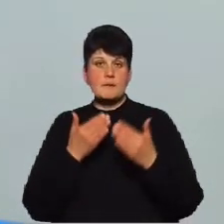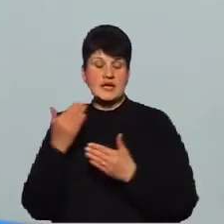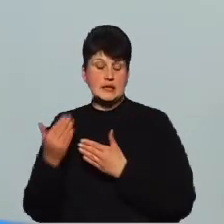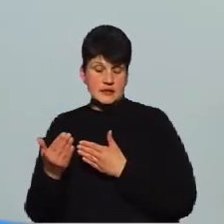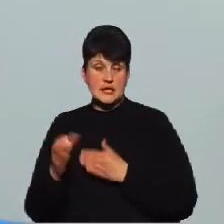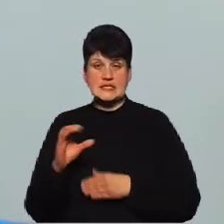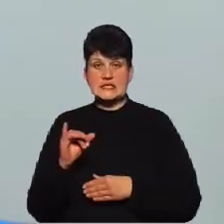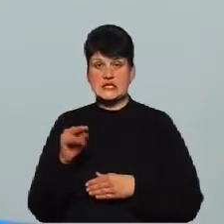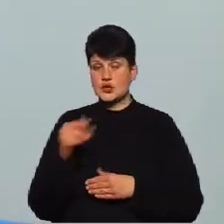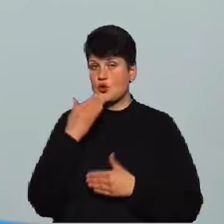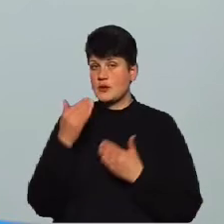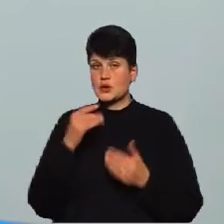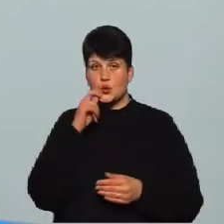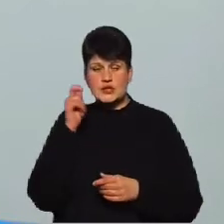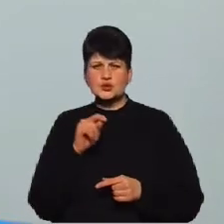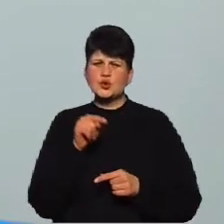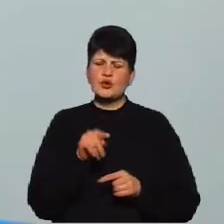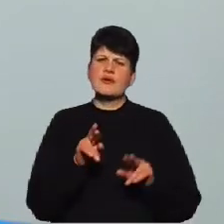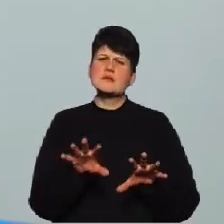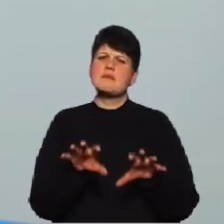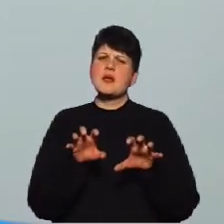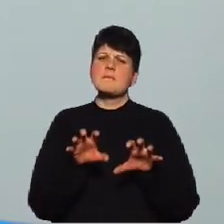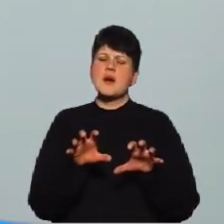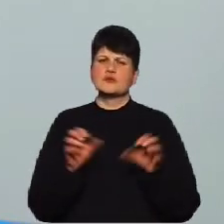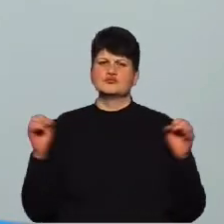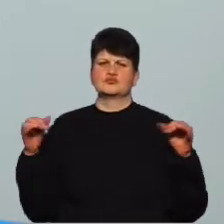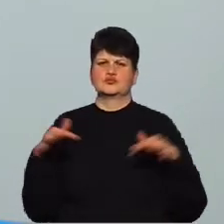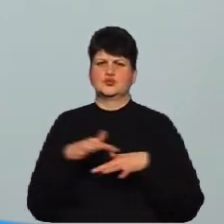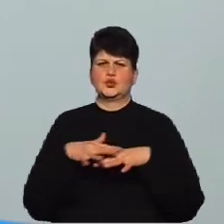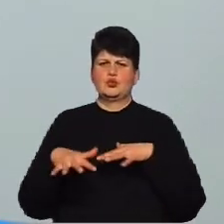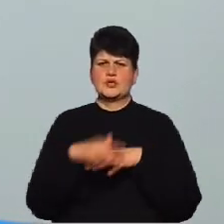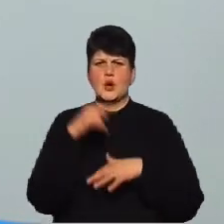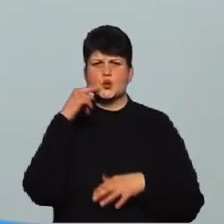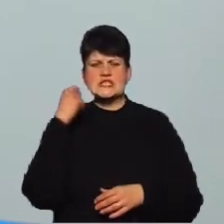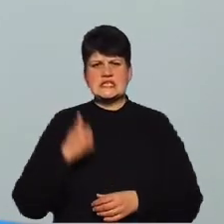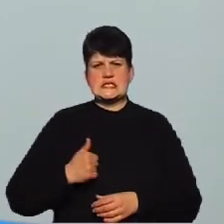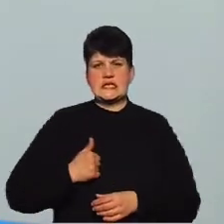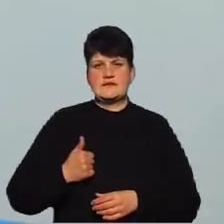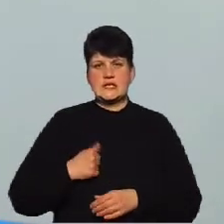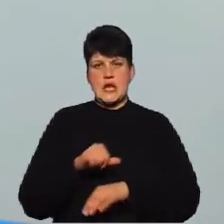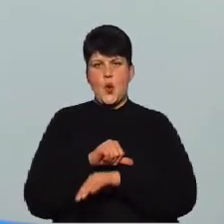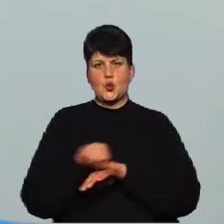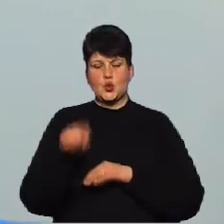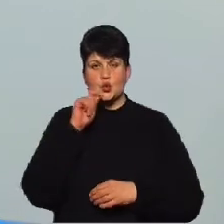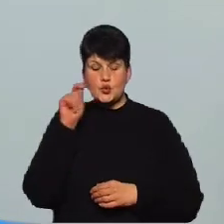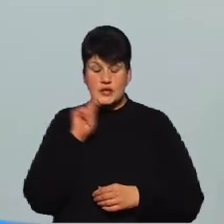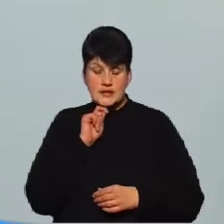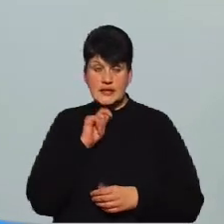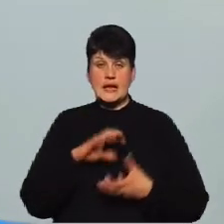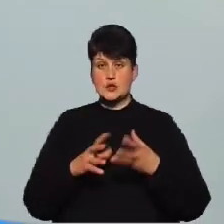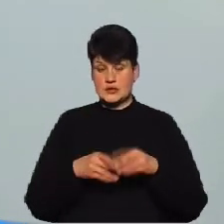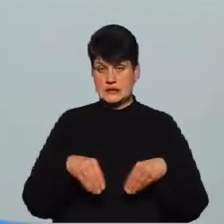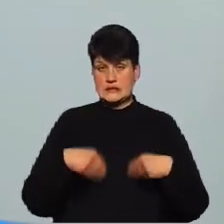опитували українців щодо того, як вони сприймають скупчення російських військ на кордоні з Україною. Власне, результати оприлюднив заступник